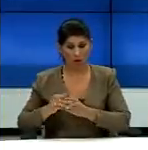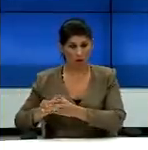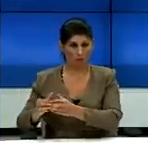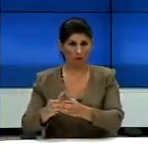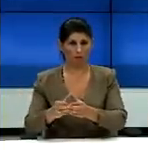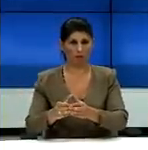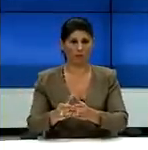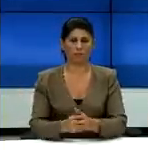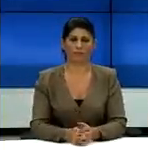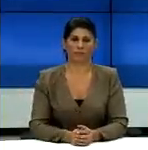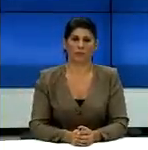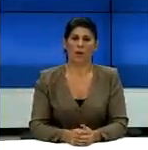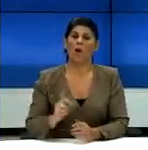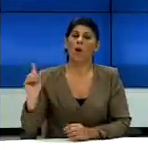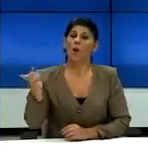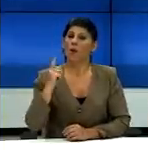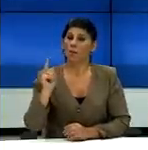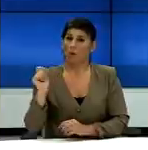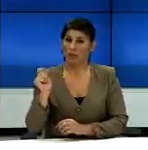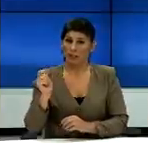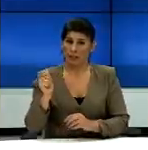όλα τα κόμματα και όλοι οι πολιτικοί αρχηγοί